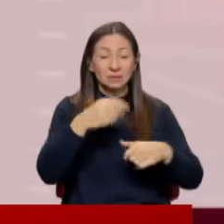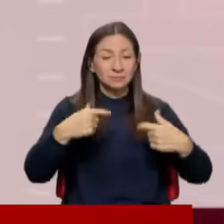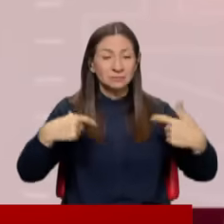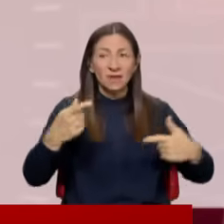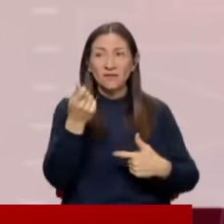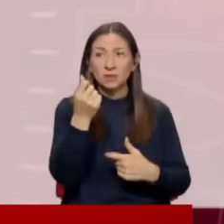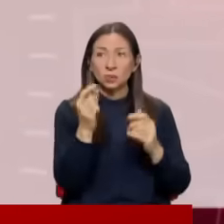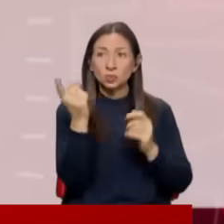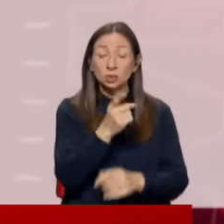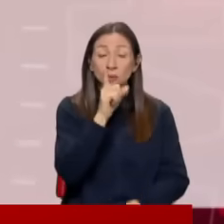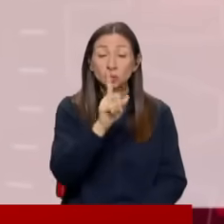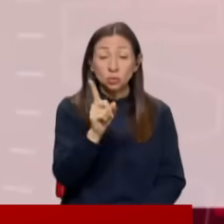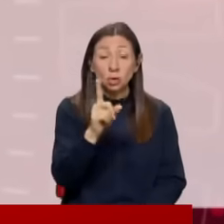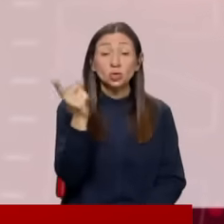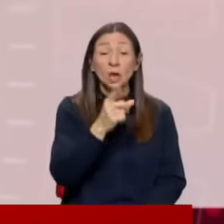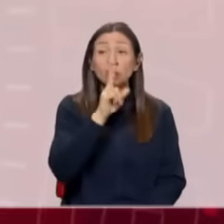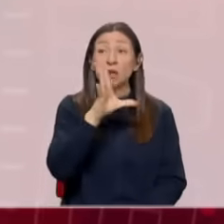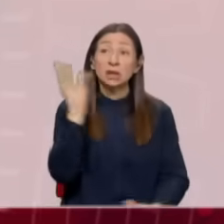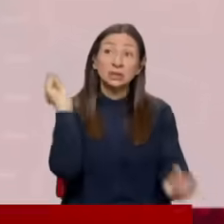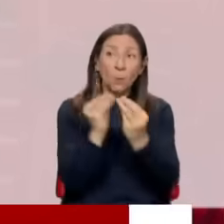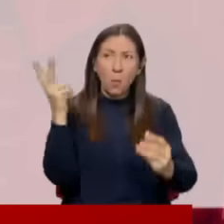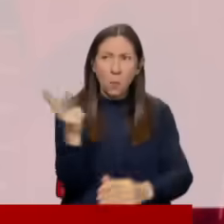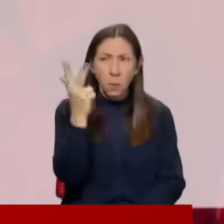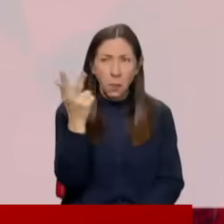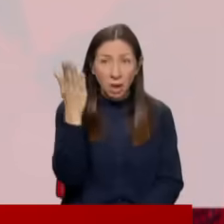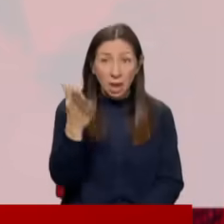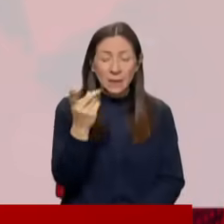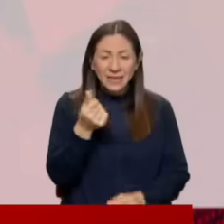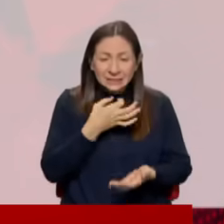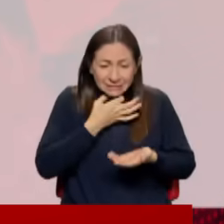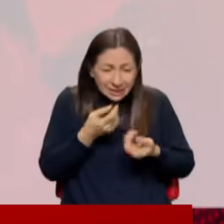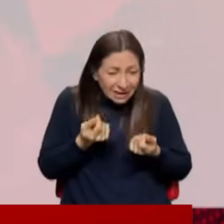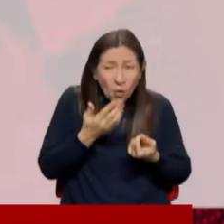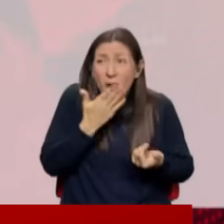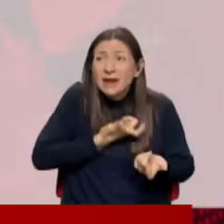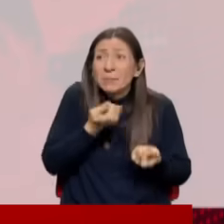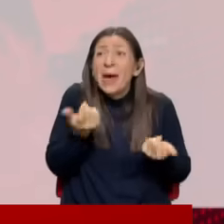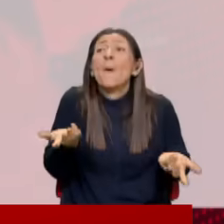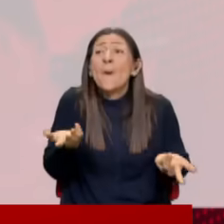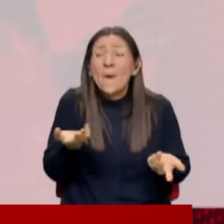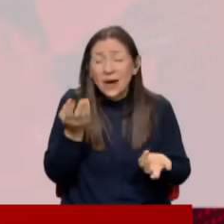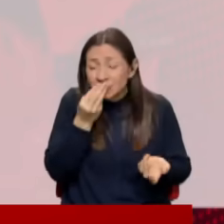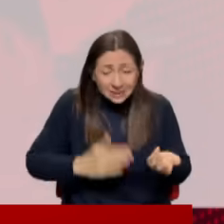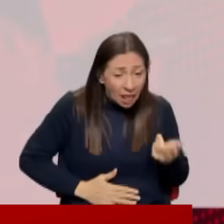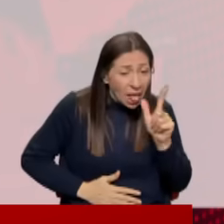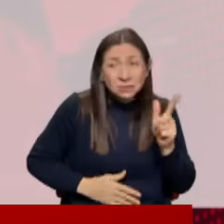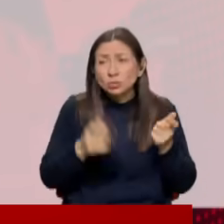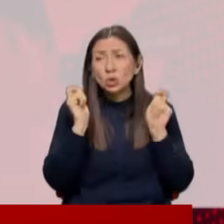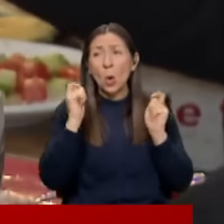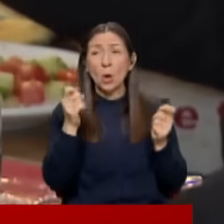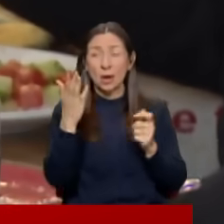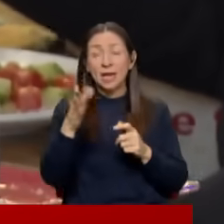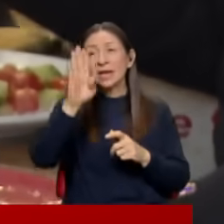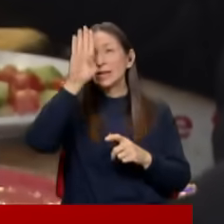yemekhanelerinde fiyatlar %100 ile %250 arasında zamlandı. Kısıtlı bütçeleriyle öğrencilerin karnını doyurması